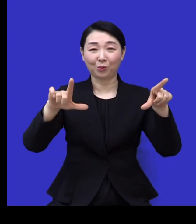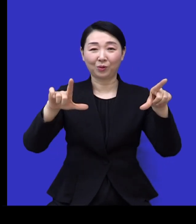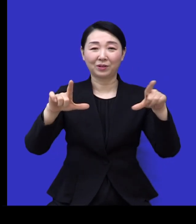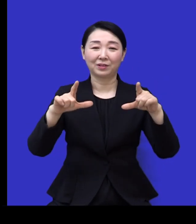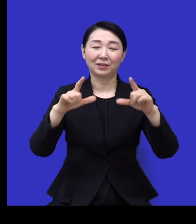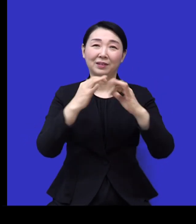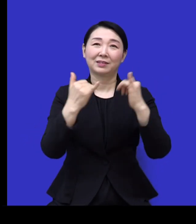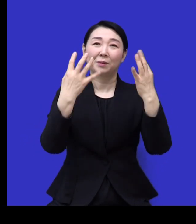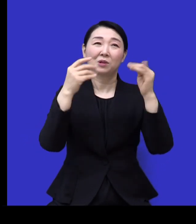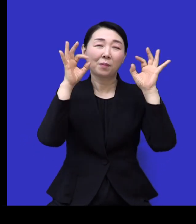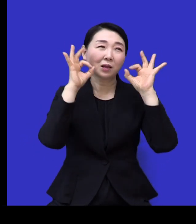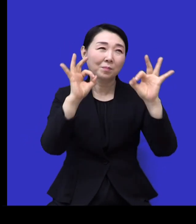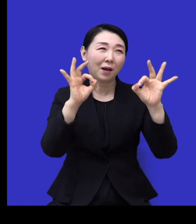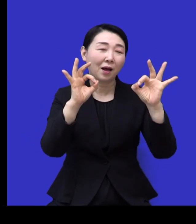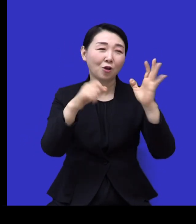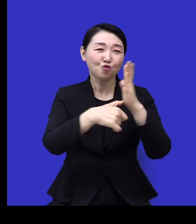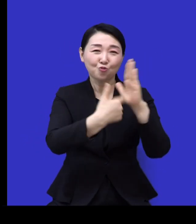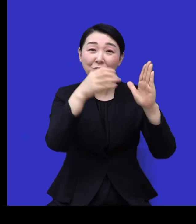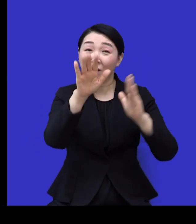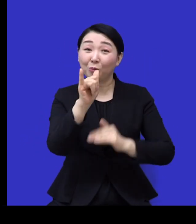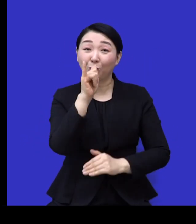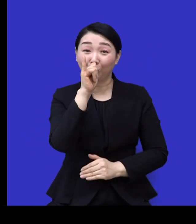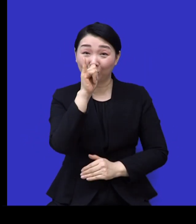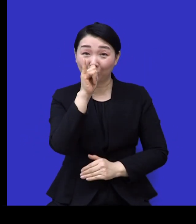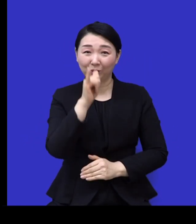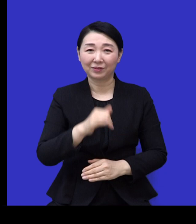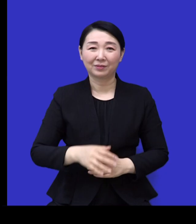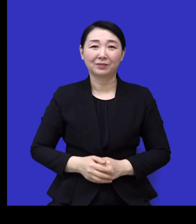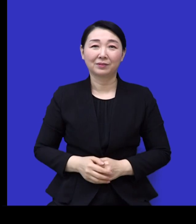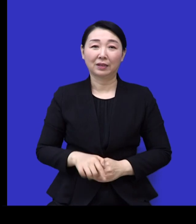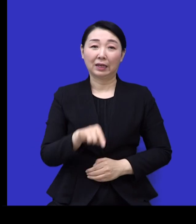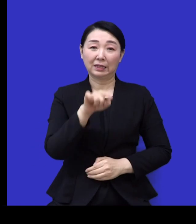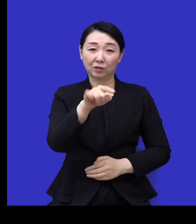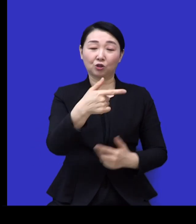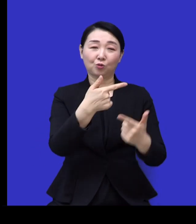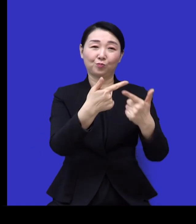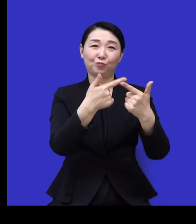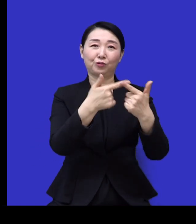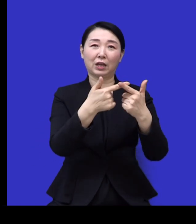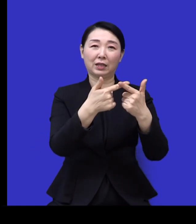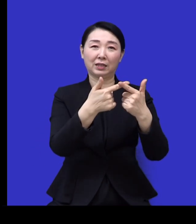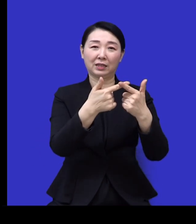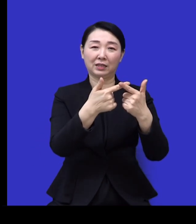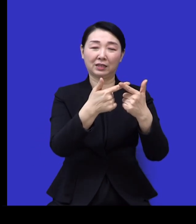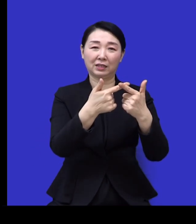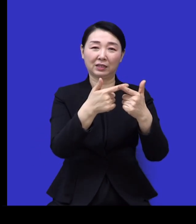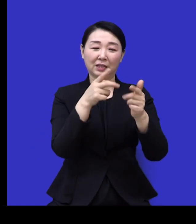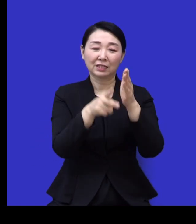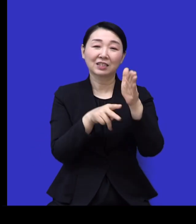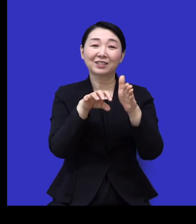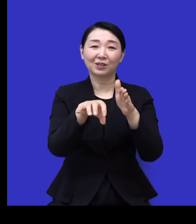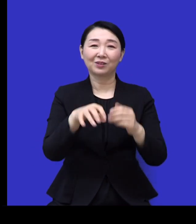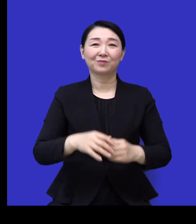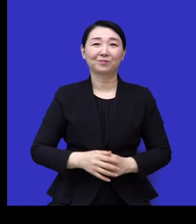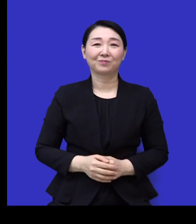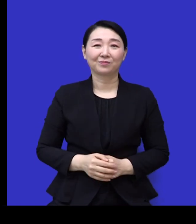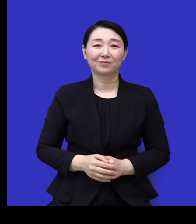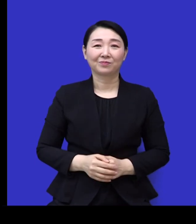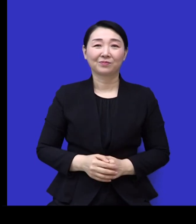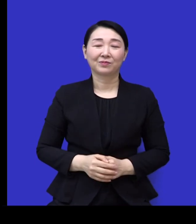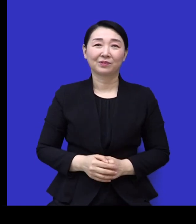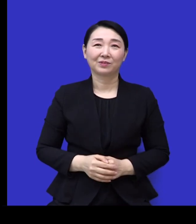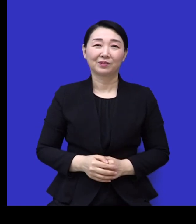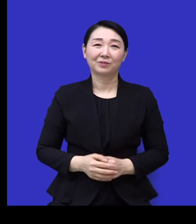사람들 많이 보고 영향력 있는 곳에 하잖아요. 네네. 그럴 때 저기는 이제 부산역, 부산역 부산역 대합실이었습니다. 정말